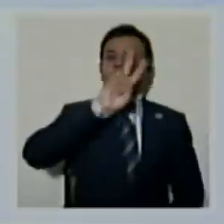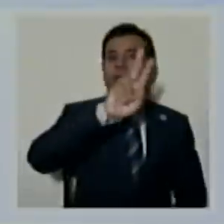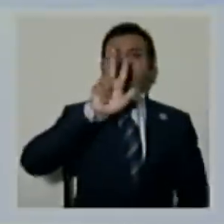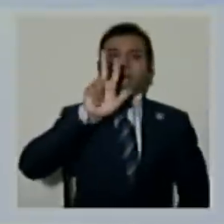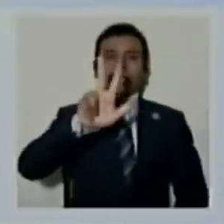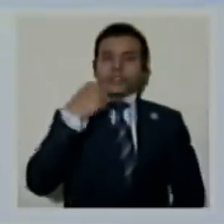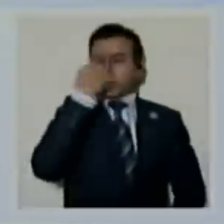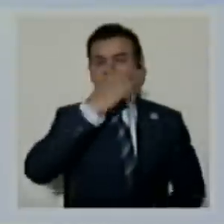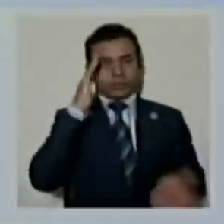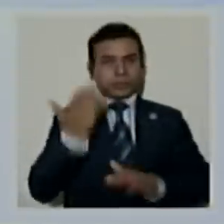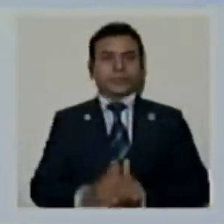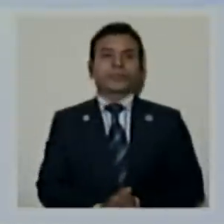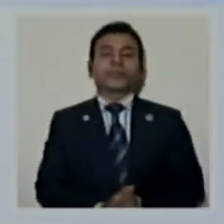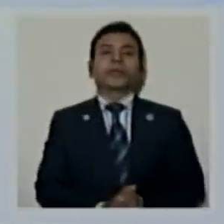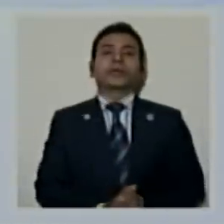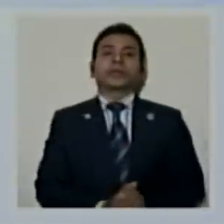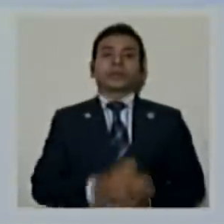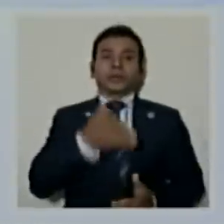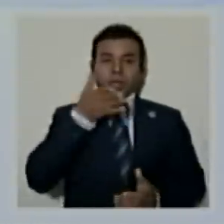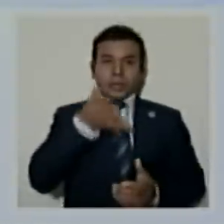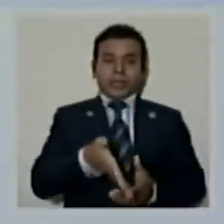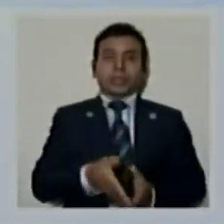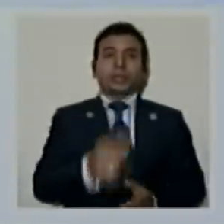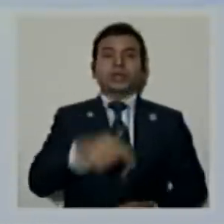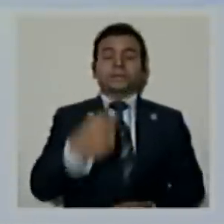মোট মৃত্যু সংখ্যা হলো 228 জন।